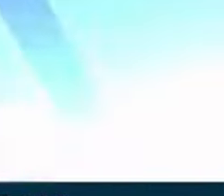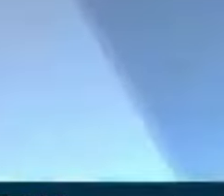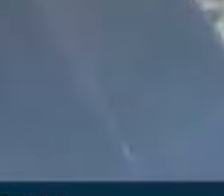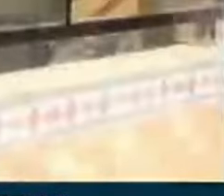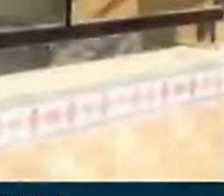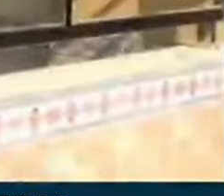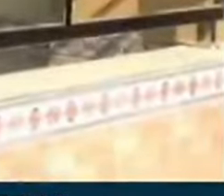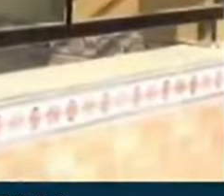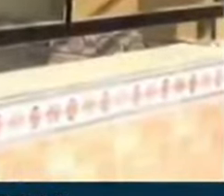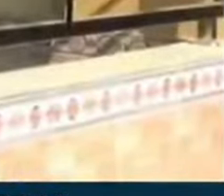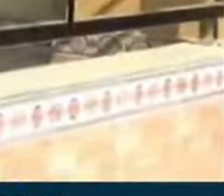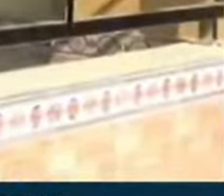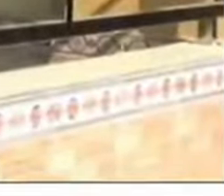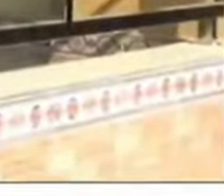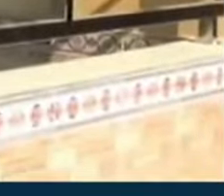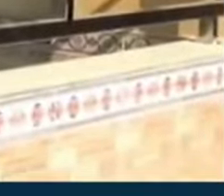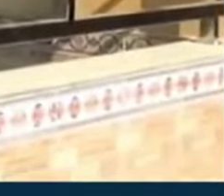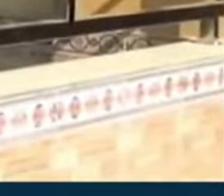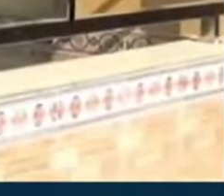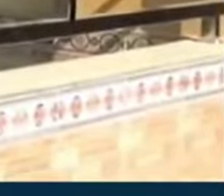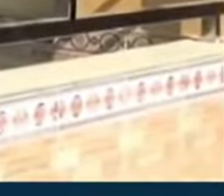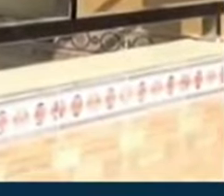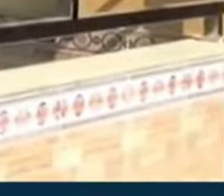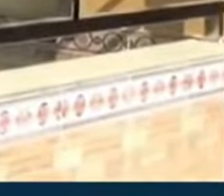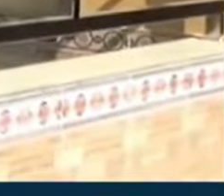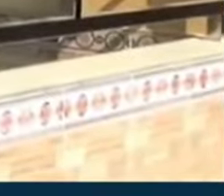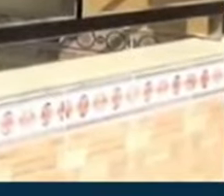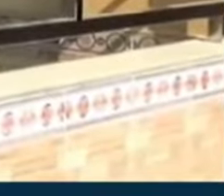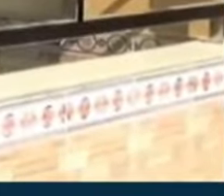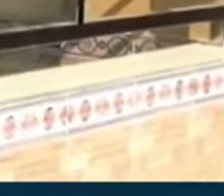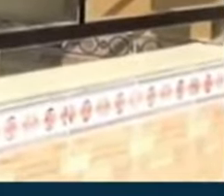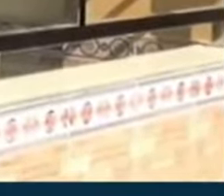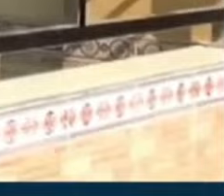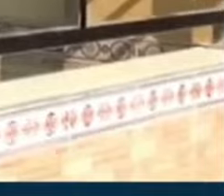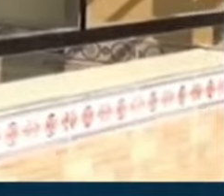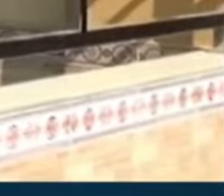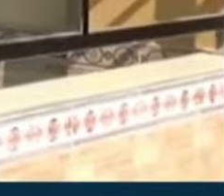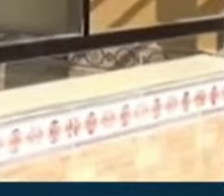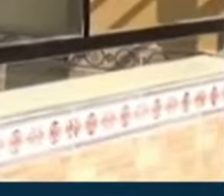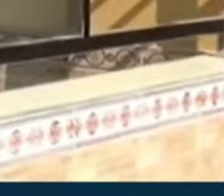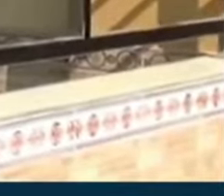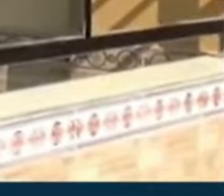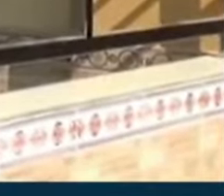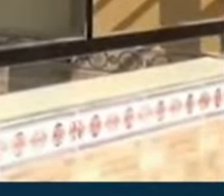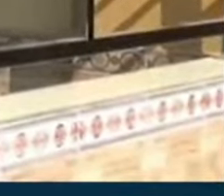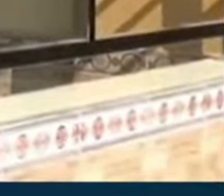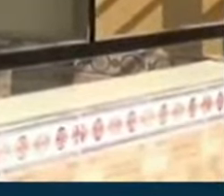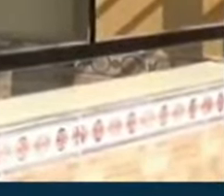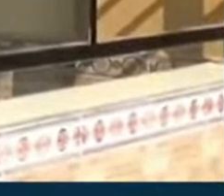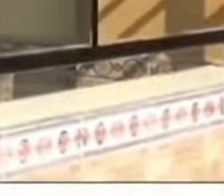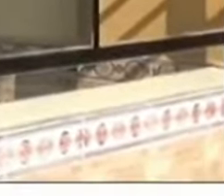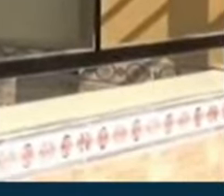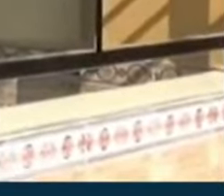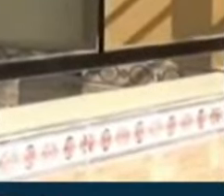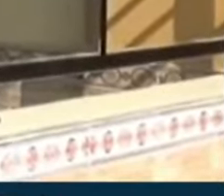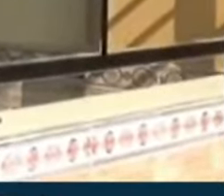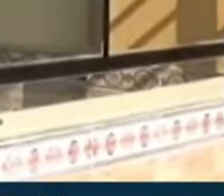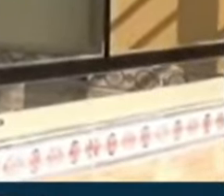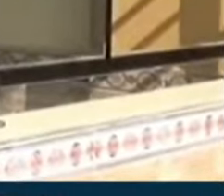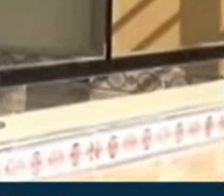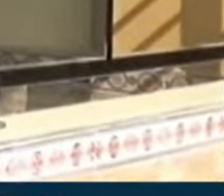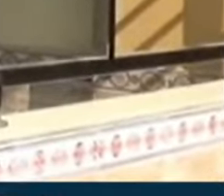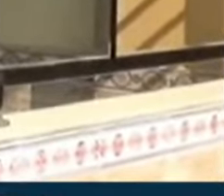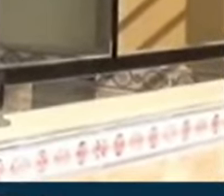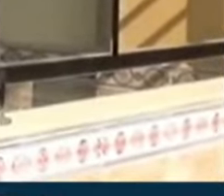siang Iya pribadi ya ulang tahun atau apa itu baik Kalau sumber terakhir katanya Usan